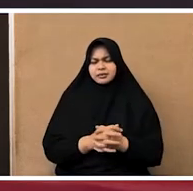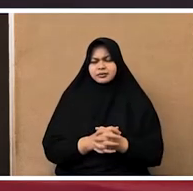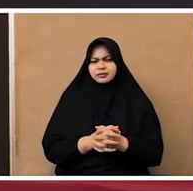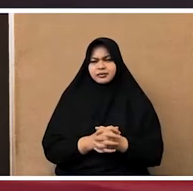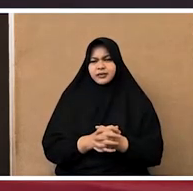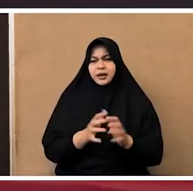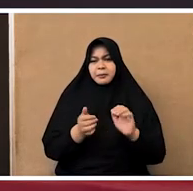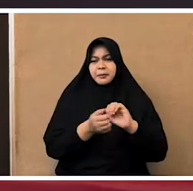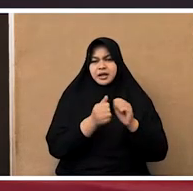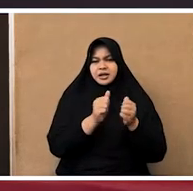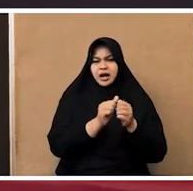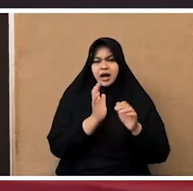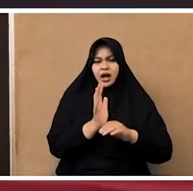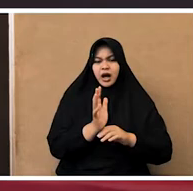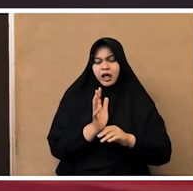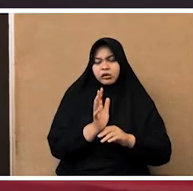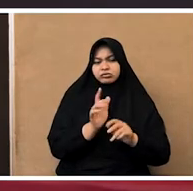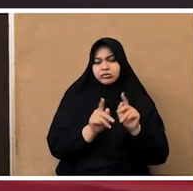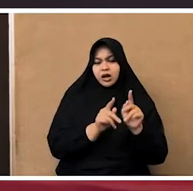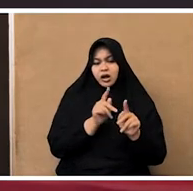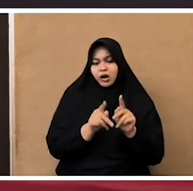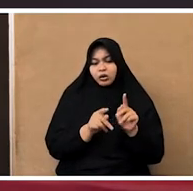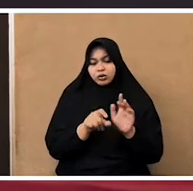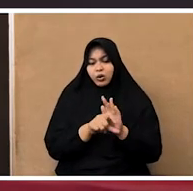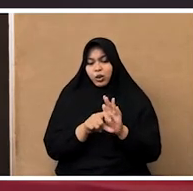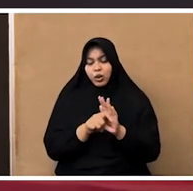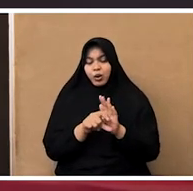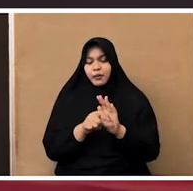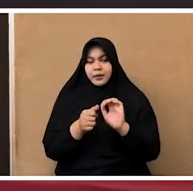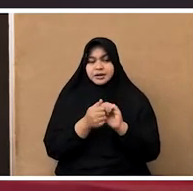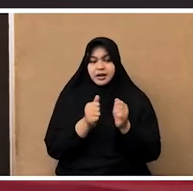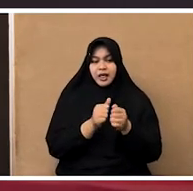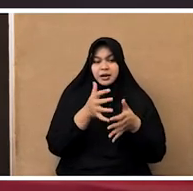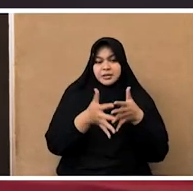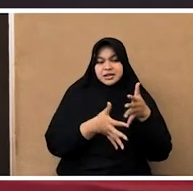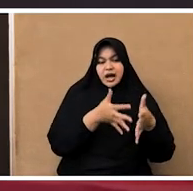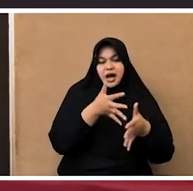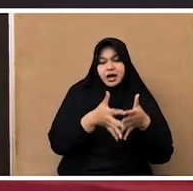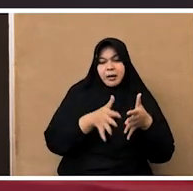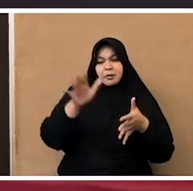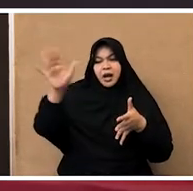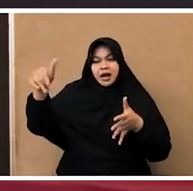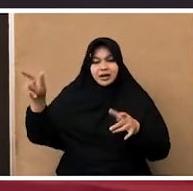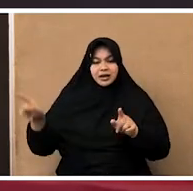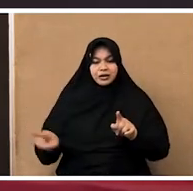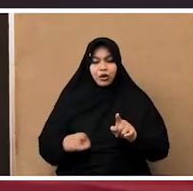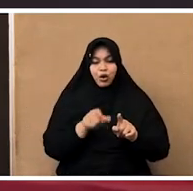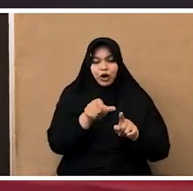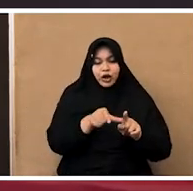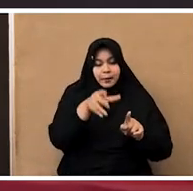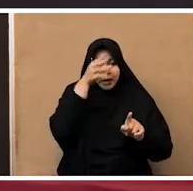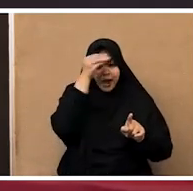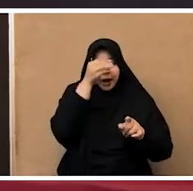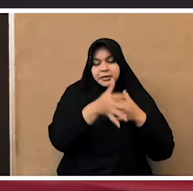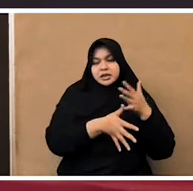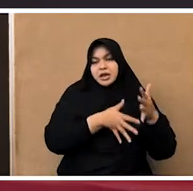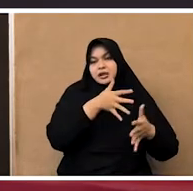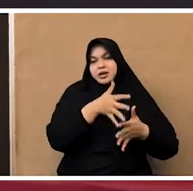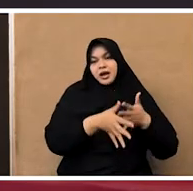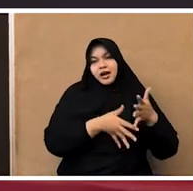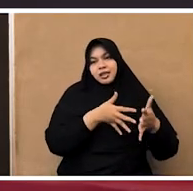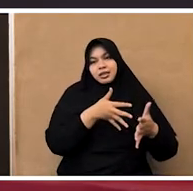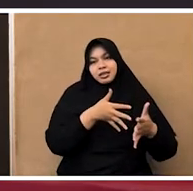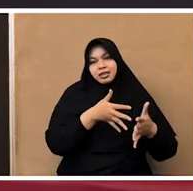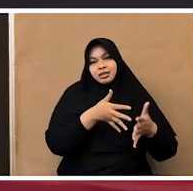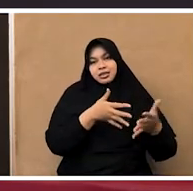problemnya kan bunyi kalau misalnya dia misalnya dia problem itu bahasa isyaratkan tinggal dipanggil aja orang yang paham bahasa isyaratnya